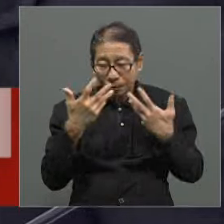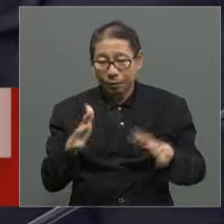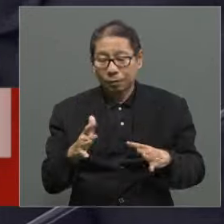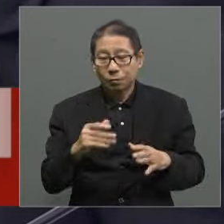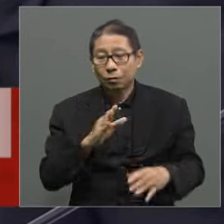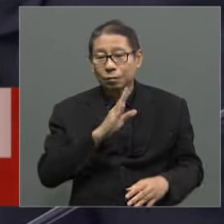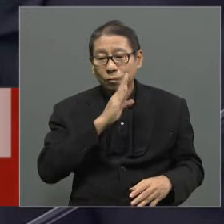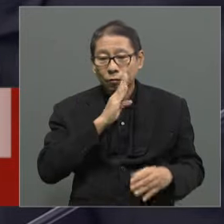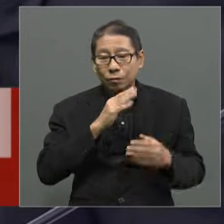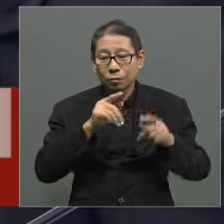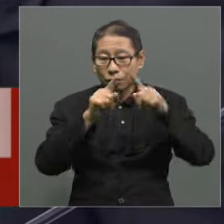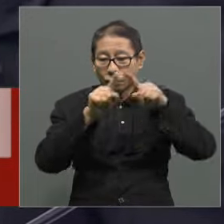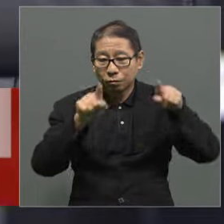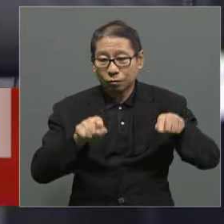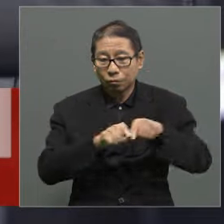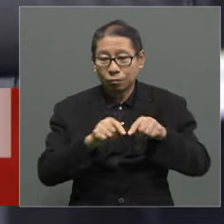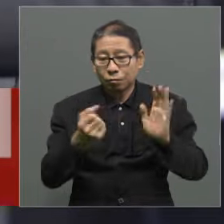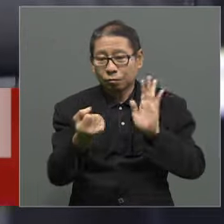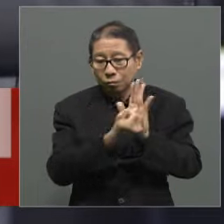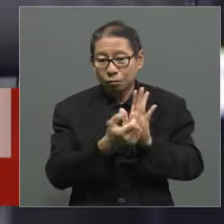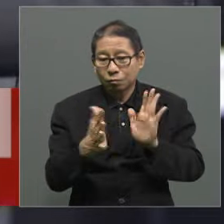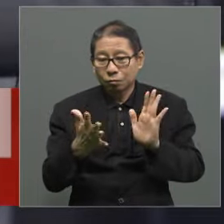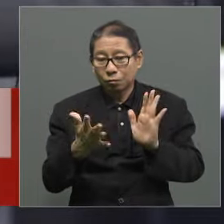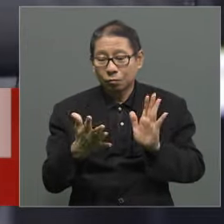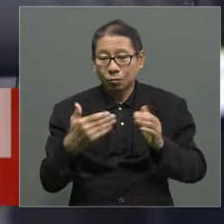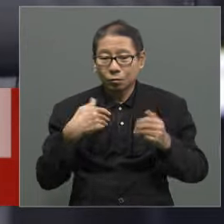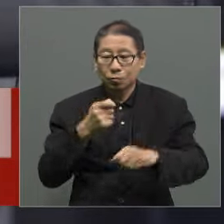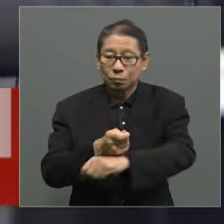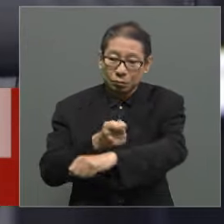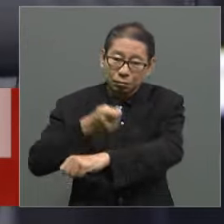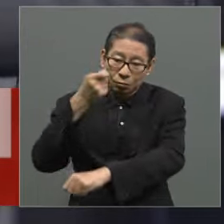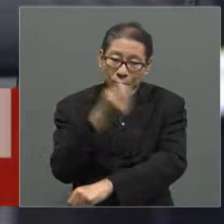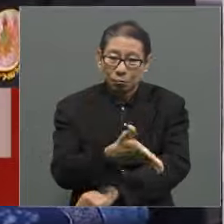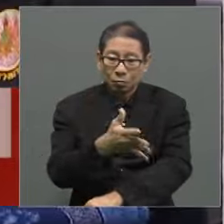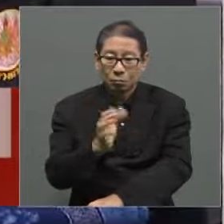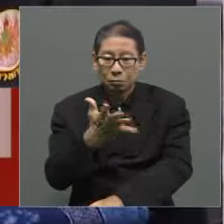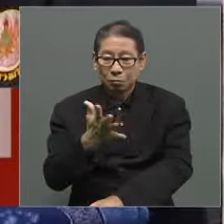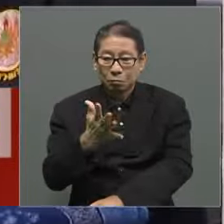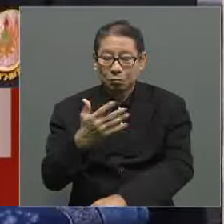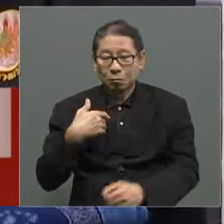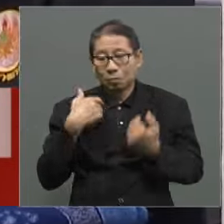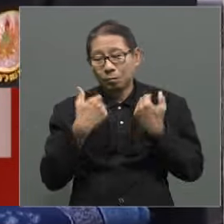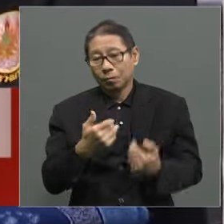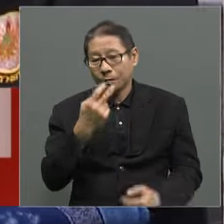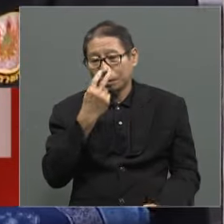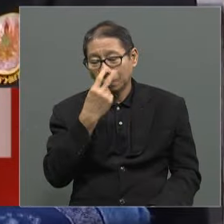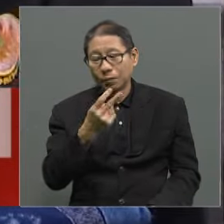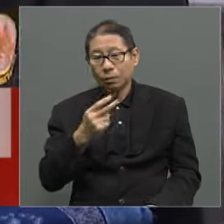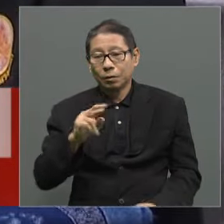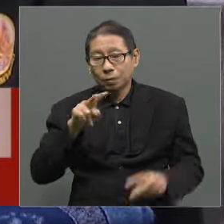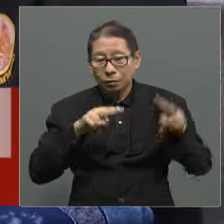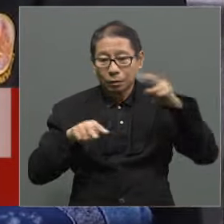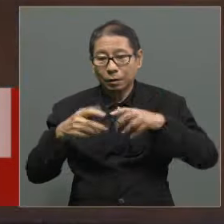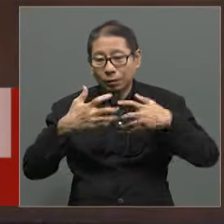มรณบัตรการเยียวยาก็จะยังไม่เกิดขึ้นได้นะฮะสำหรับข้อกฎหมายเรื่องที่คนพูดกันเยอะว่าเอ๊ะมันต้องควบคุมโรง